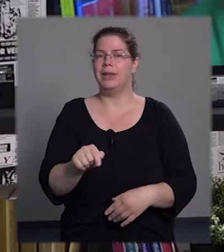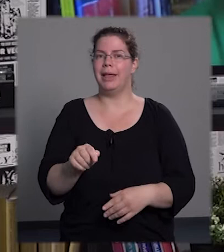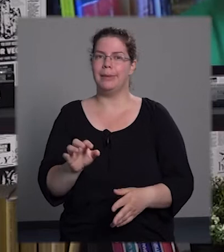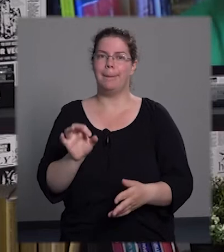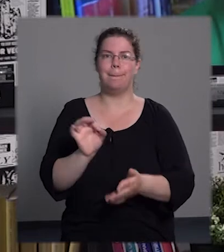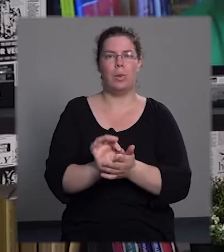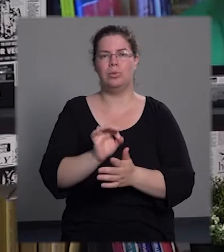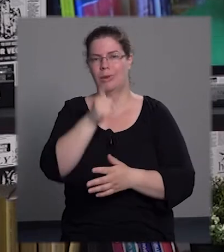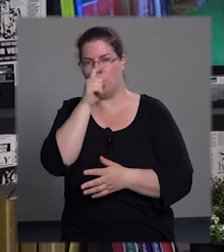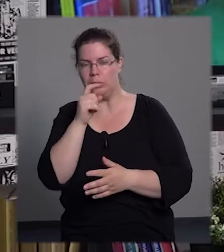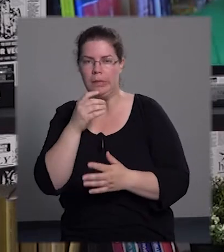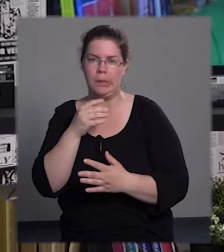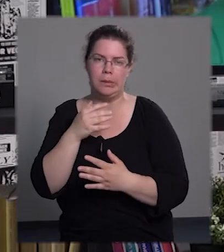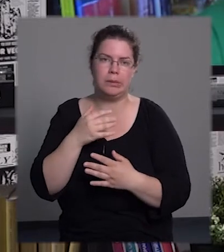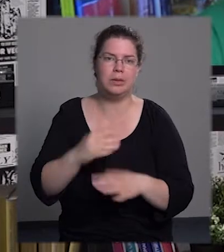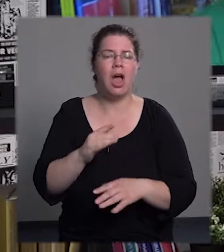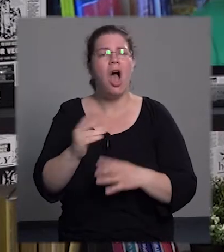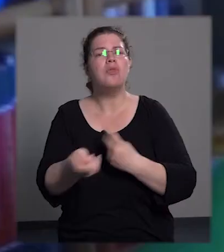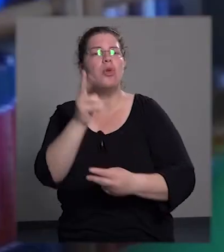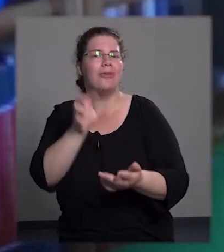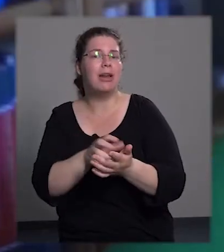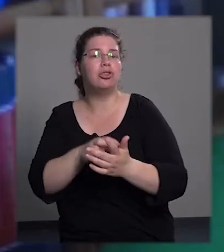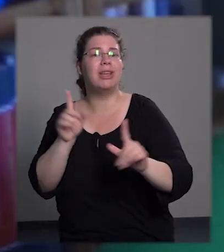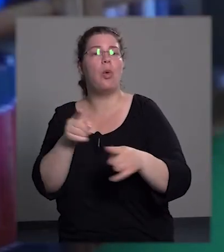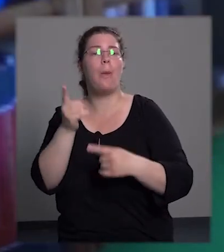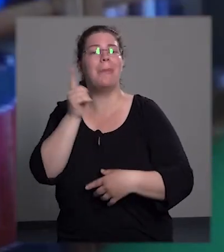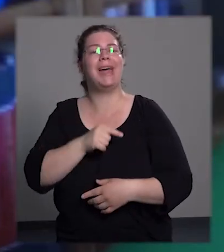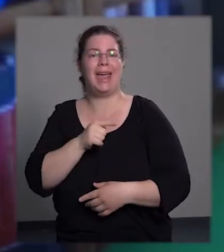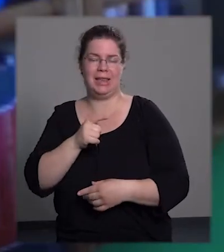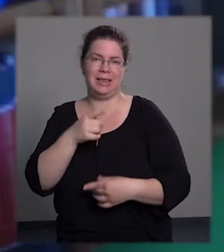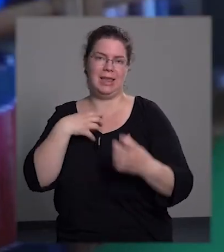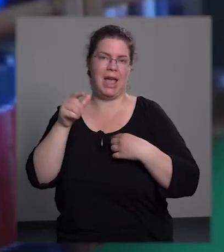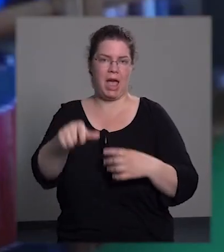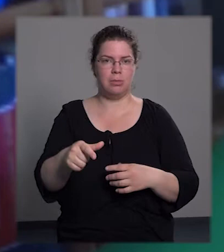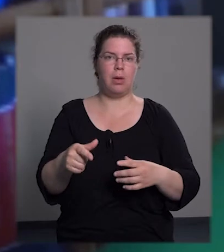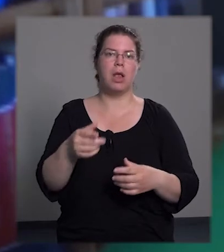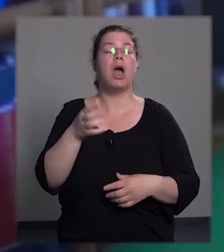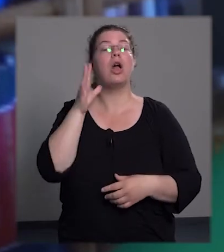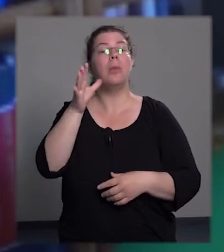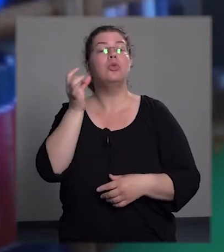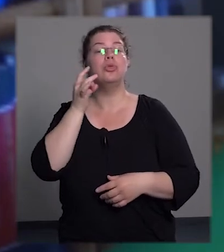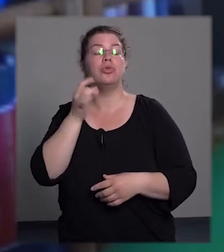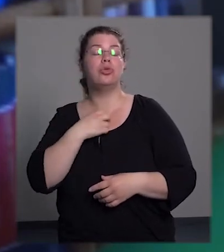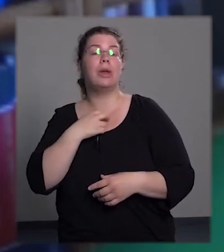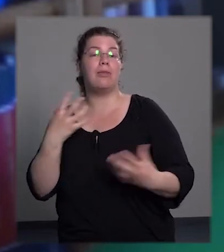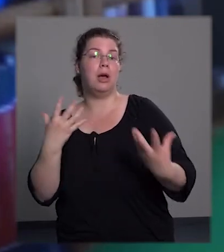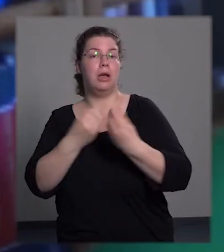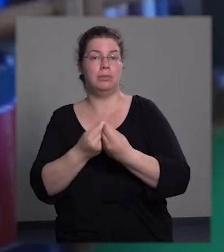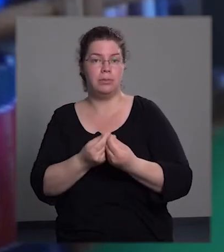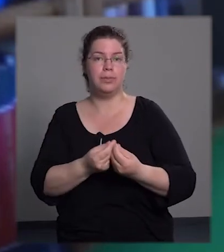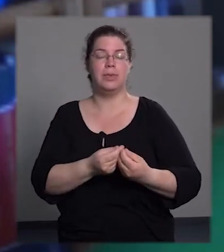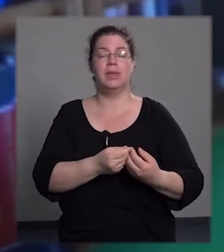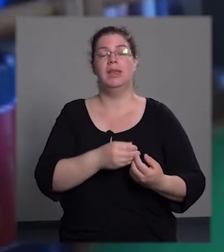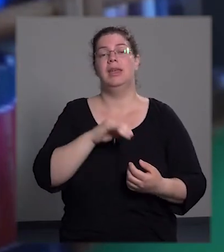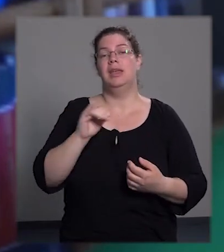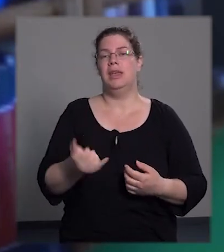ez pont rosszul jött ki. A Fővárosi Operett Színházban szerepelt egy darabban Kabos Gyulával és Medgyaszaival,